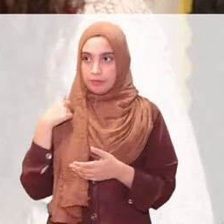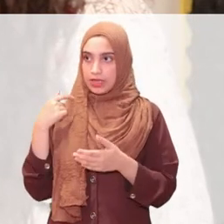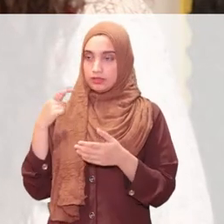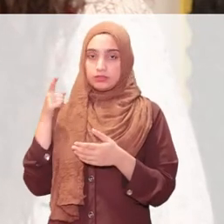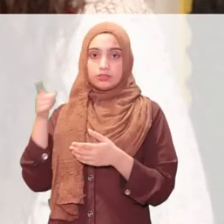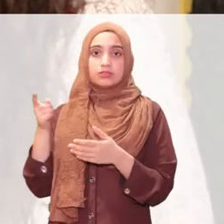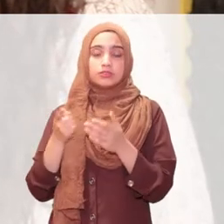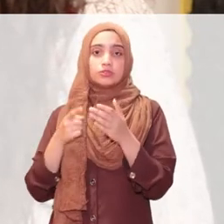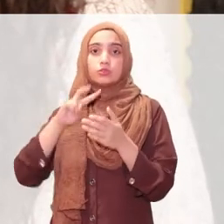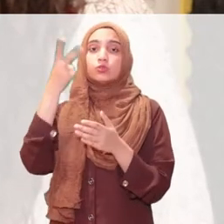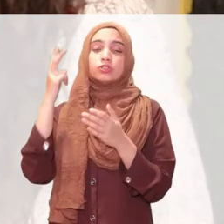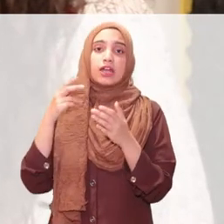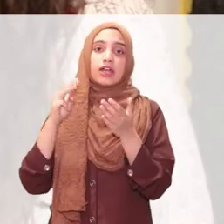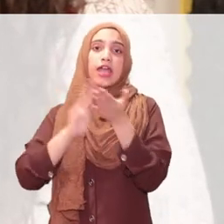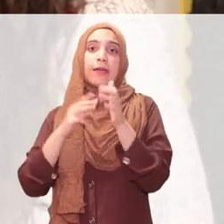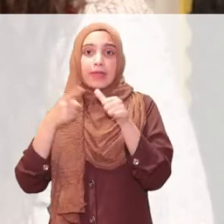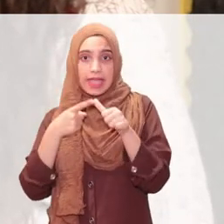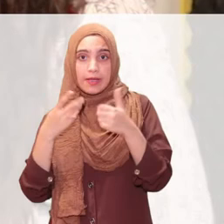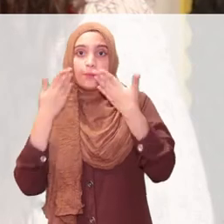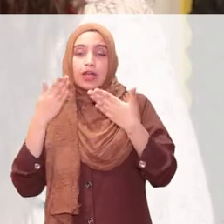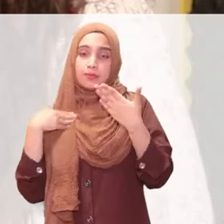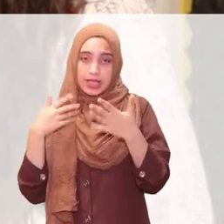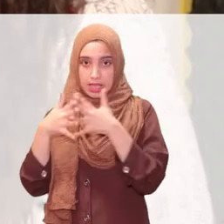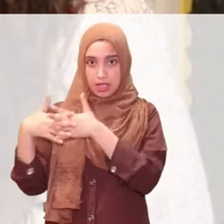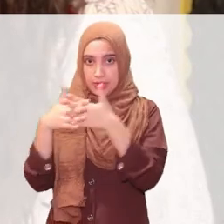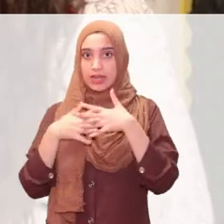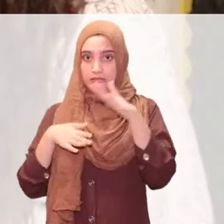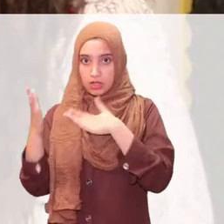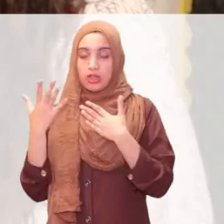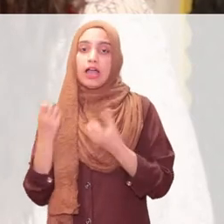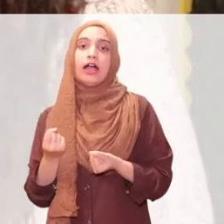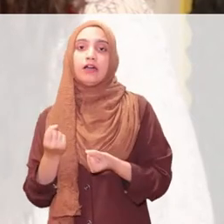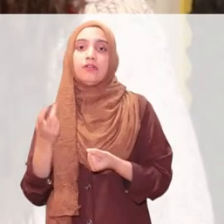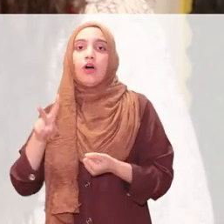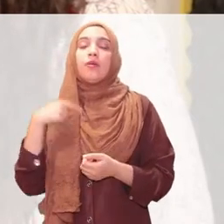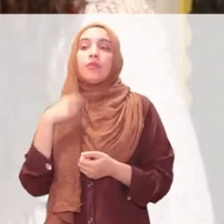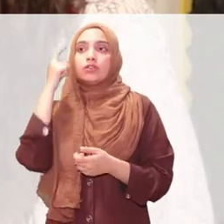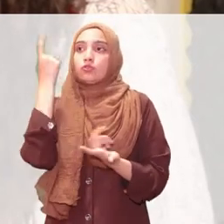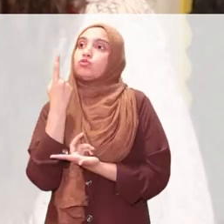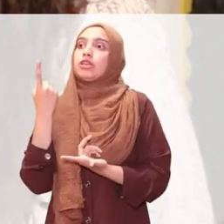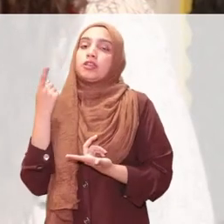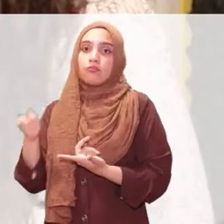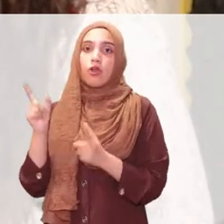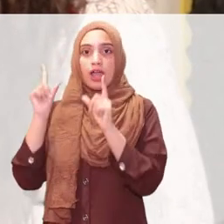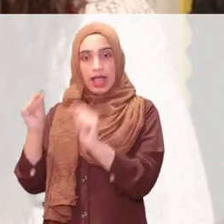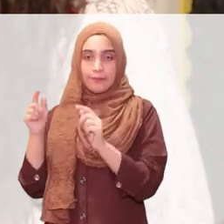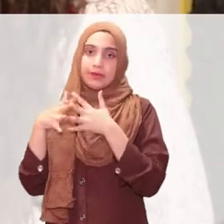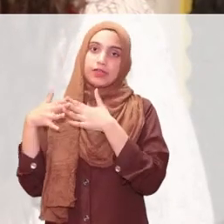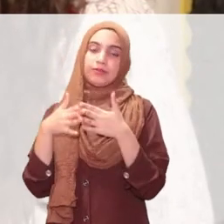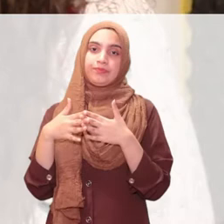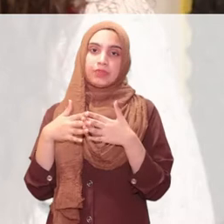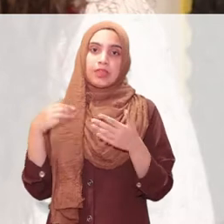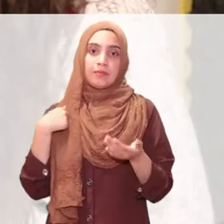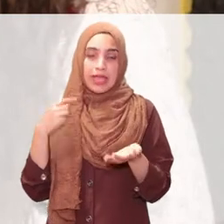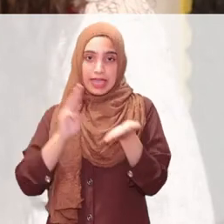द रिचेस्ट मैन ऑफ द वर्ल्ड इज डिफरेंट 2012 में मास्टर ब्लास्टर का जो